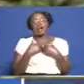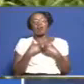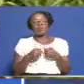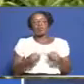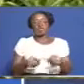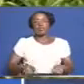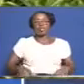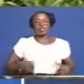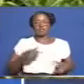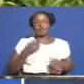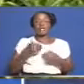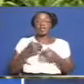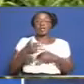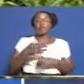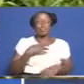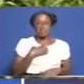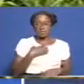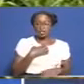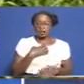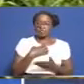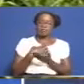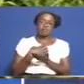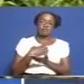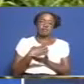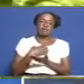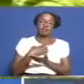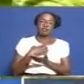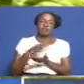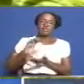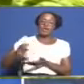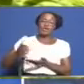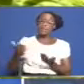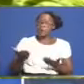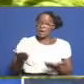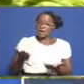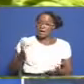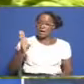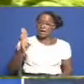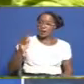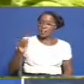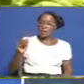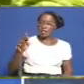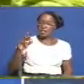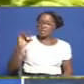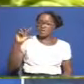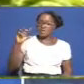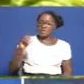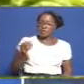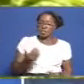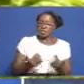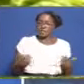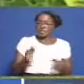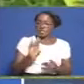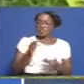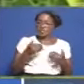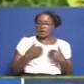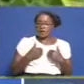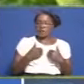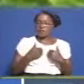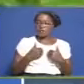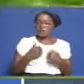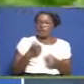retirement. Hapa ni sehemu ya Ratabei, kaunti ya Baringo. Chepkuto, mama wa watoto wanne, anafanya kile anachokienzi